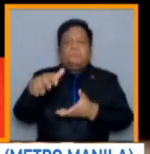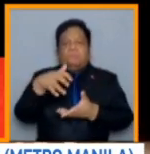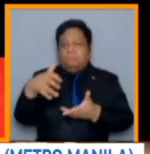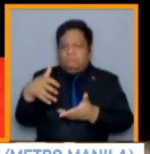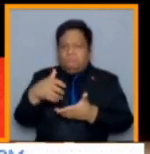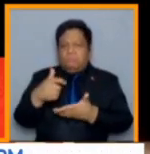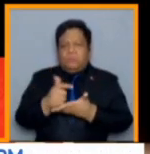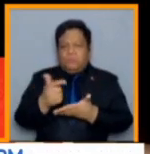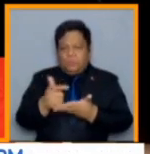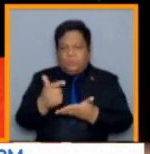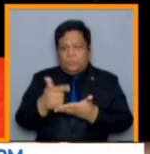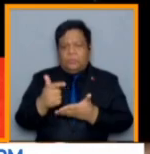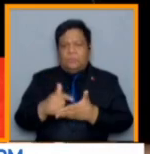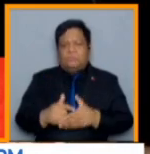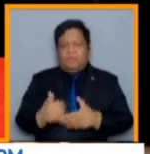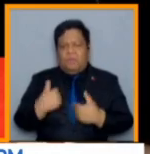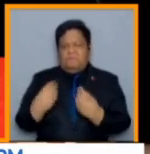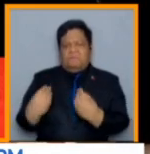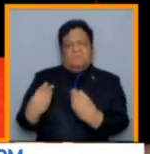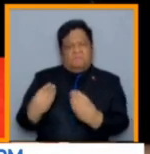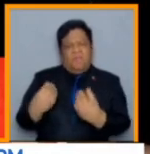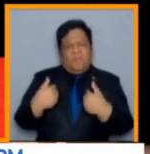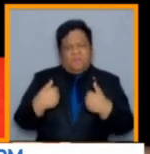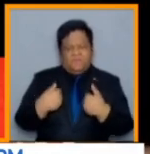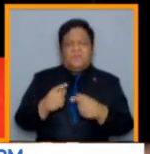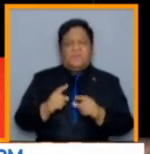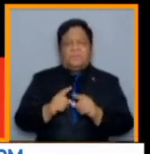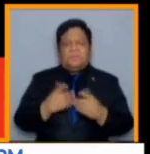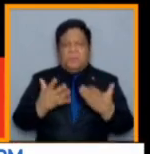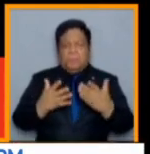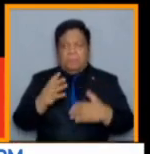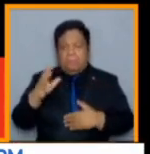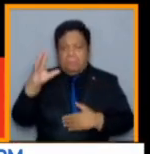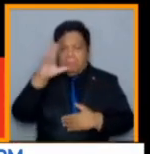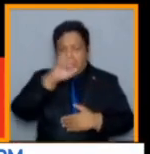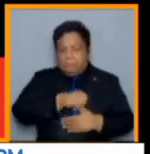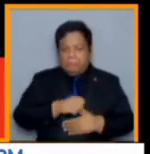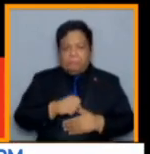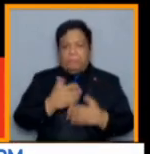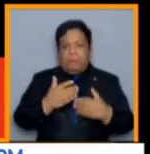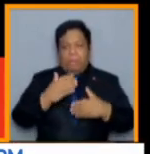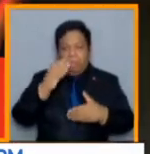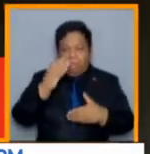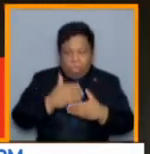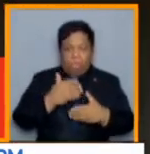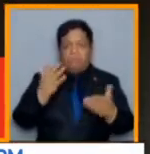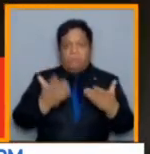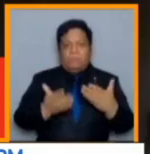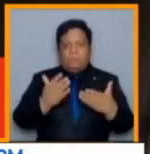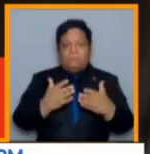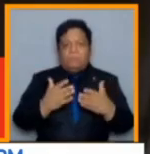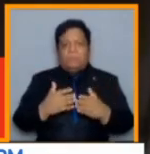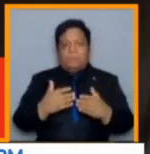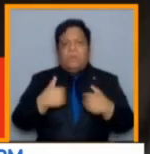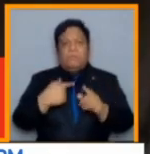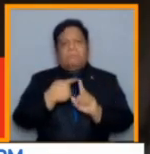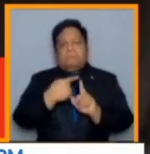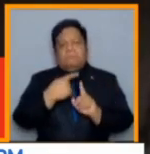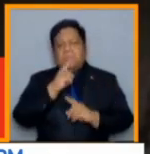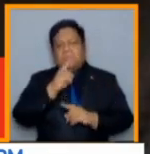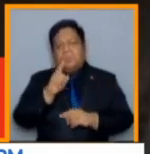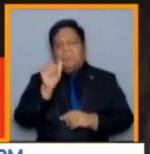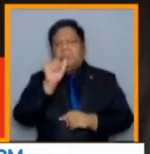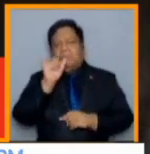yung dump truck. Hindi na siguro na pumisin. Siguro nakatulog na siya eh. Positive po, nakainom. Hindi nakapanayam ng GMA News